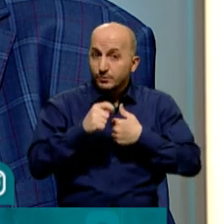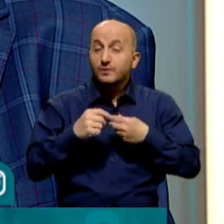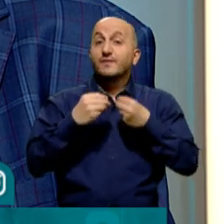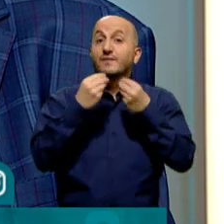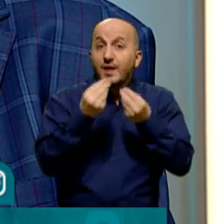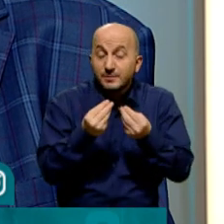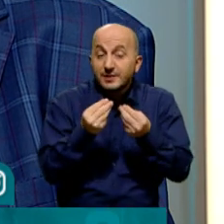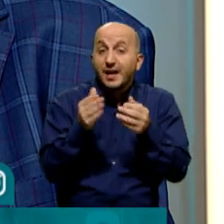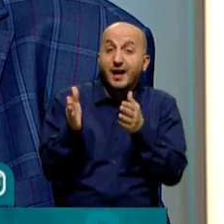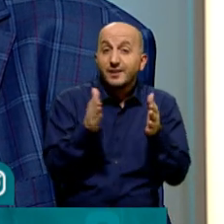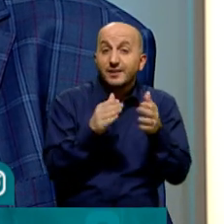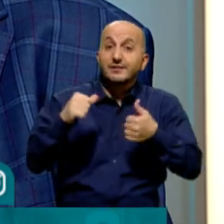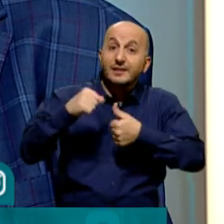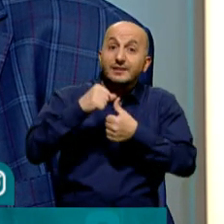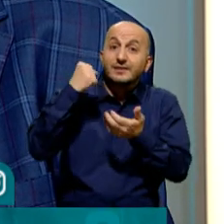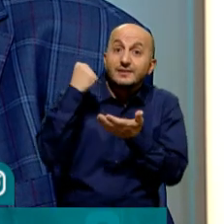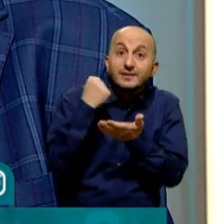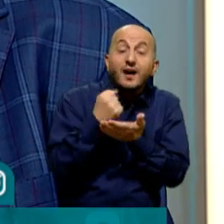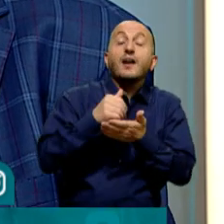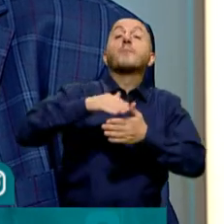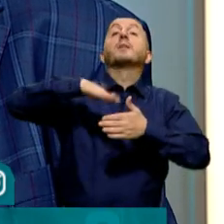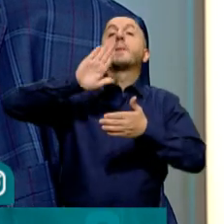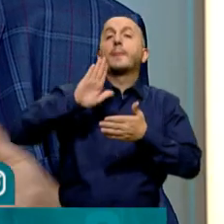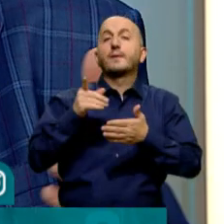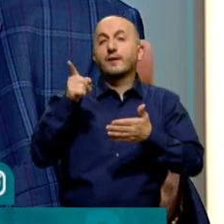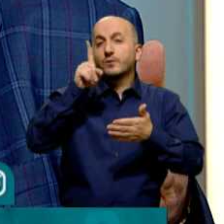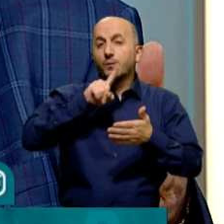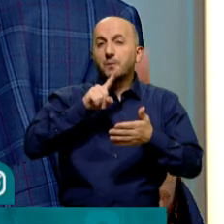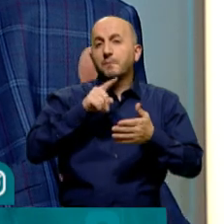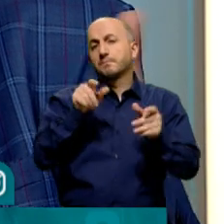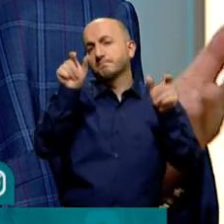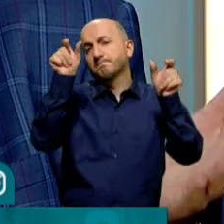ama aralarında nikah yapılmadığından dolayı herkes